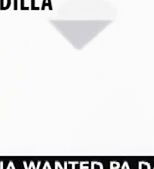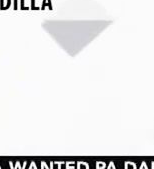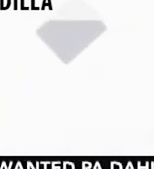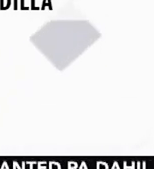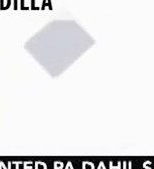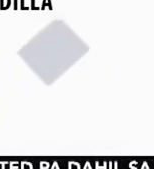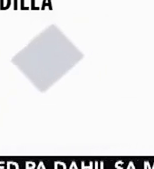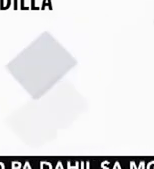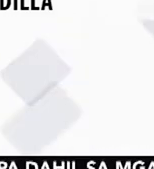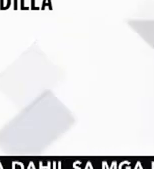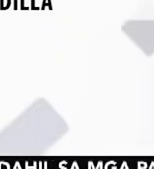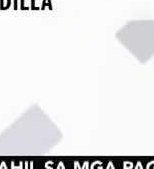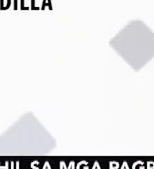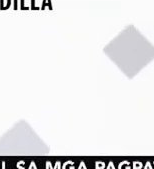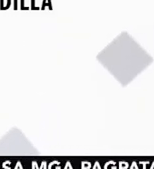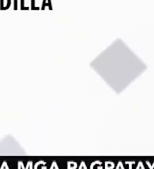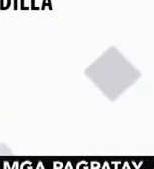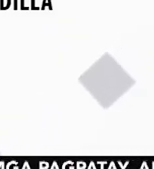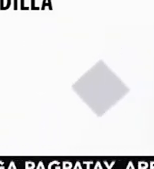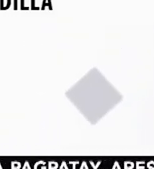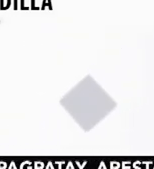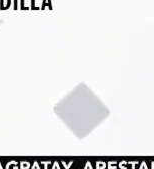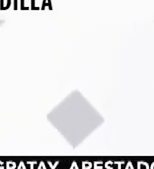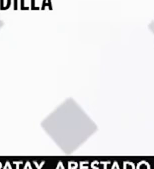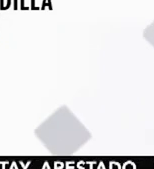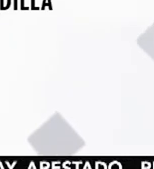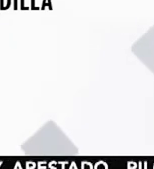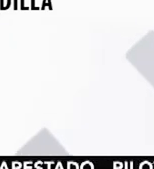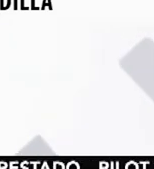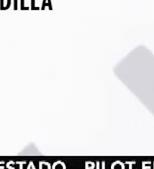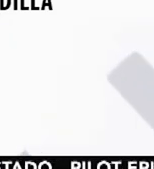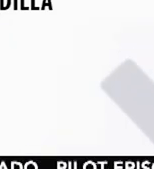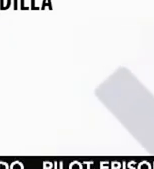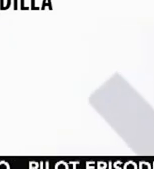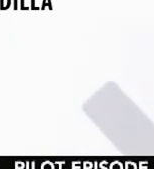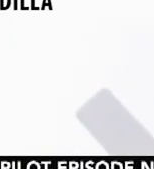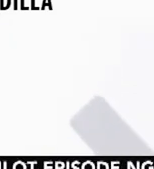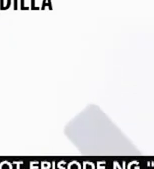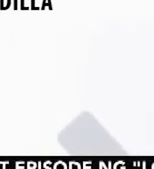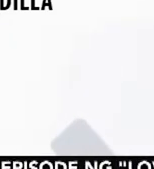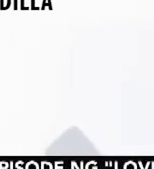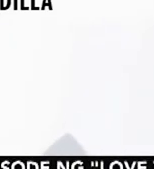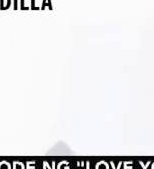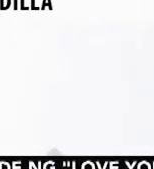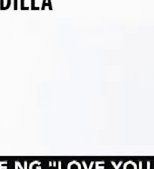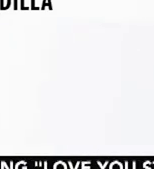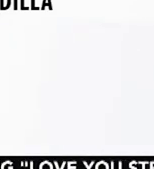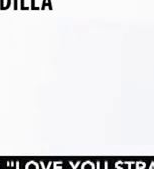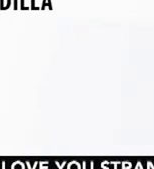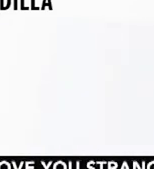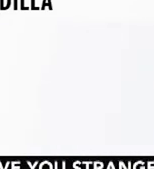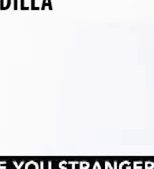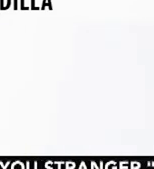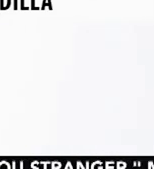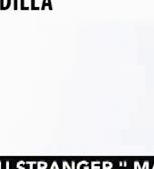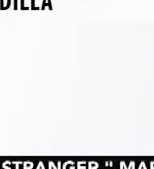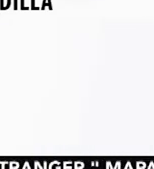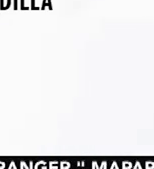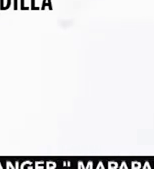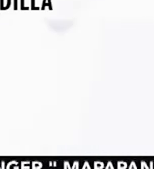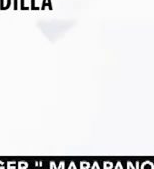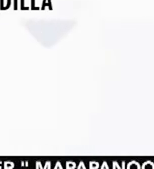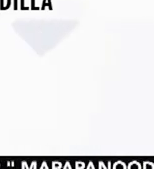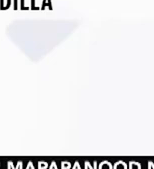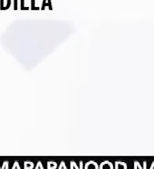itong tatanggapin niyang position as the chairman of that committee, ang kailangan lang talaga is he will be guided by a